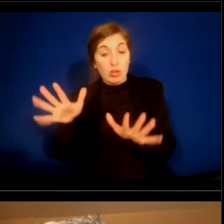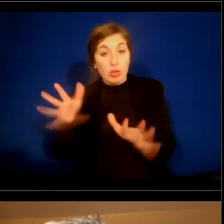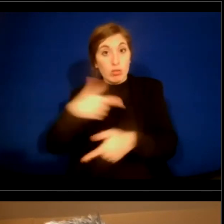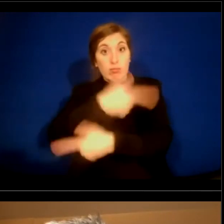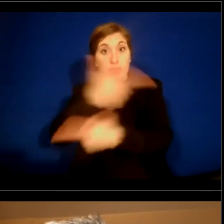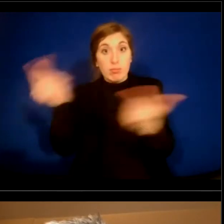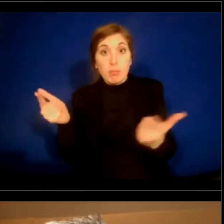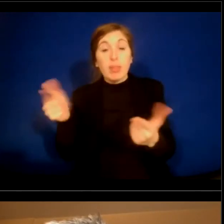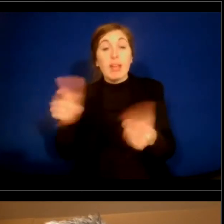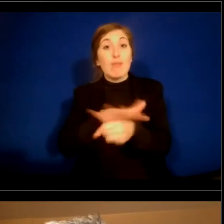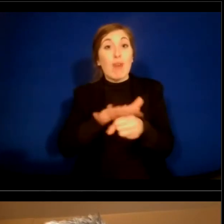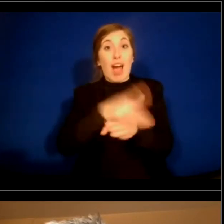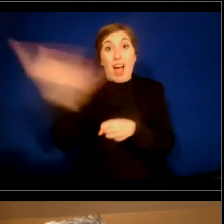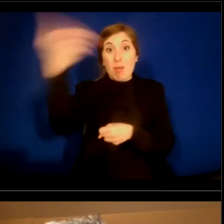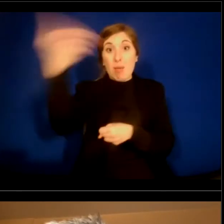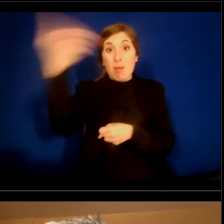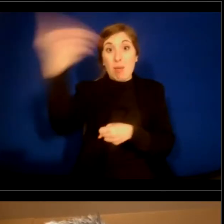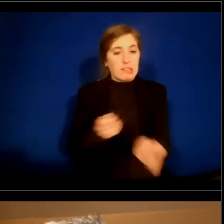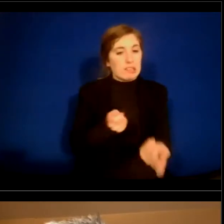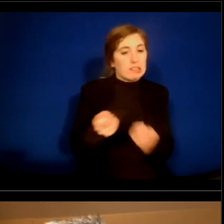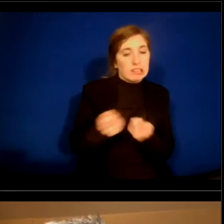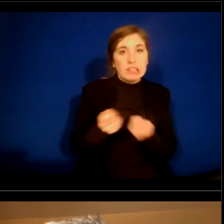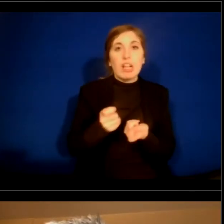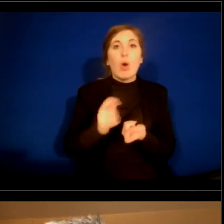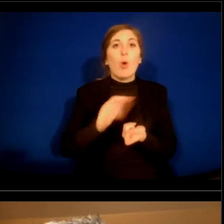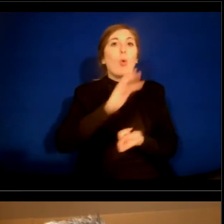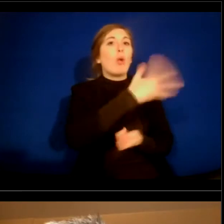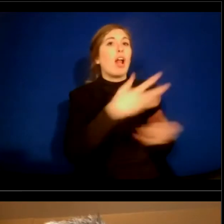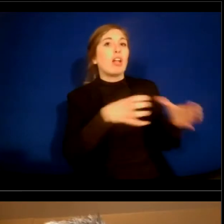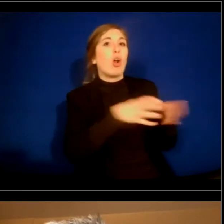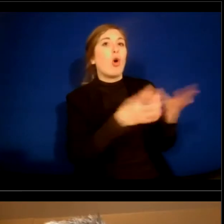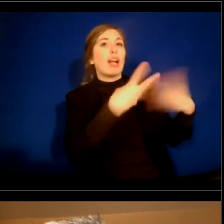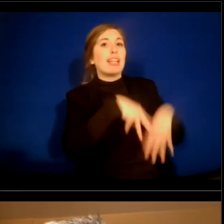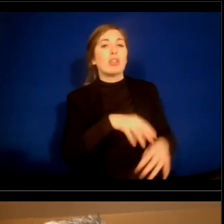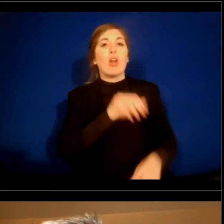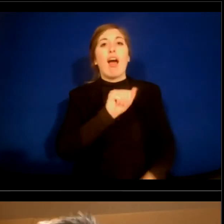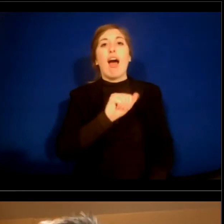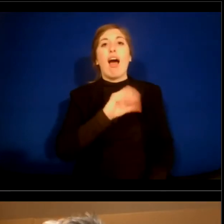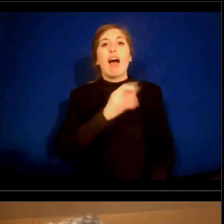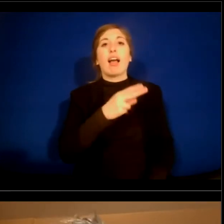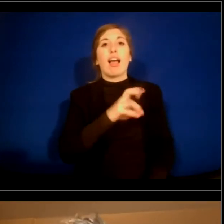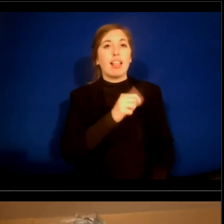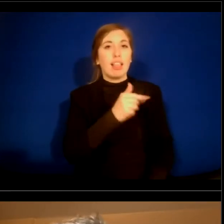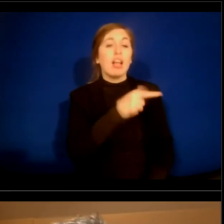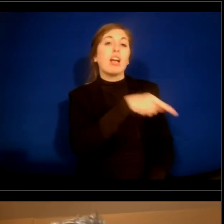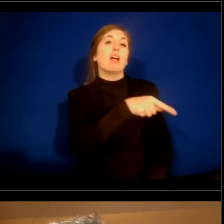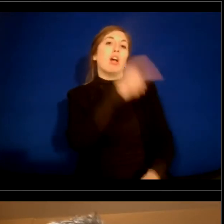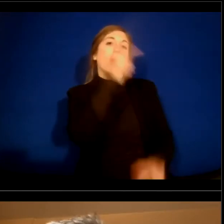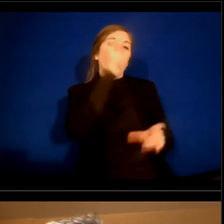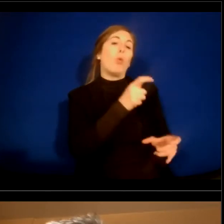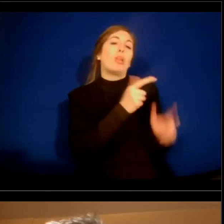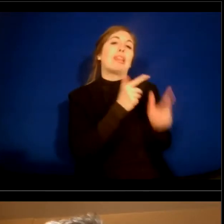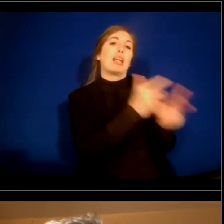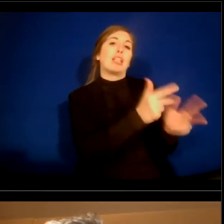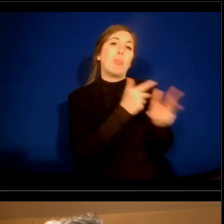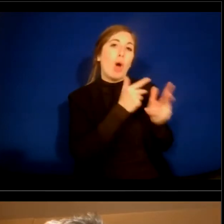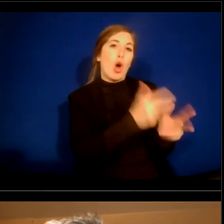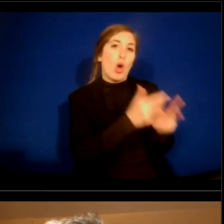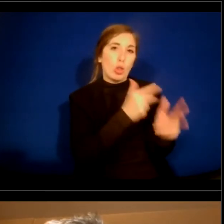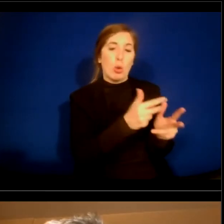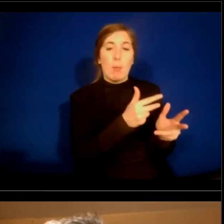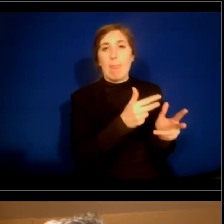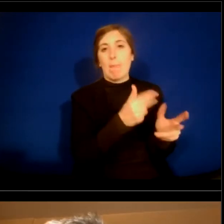quindi appena arrivate, con un'altra organizzazione, ACTED, che si occupa proprio di trasporto, perlomeno in